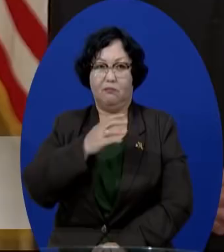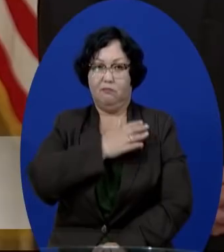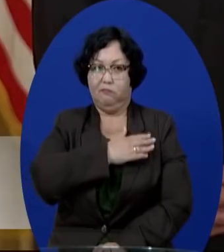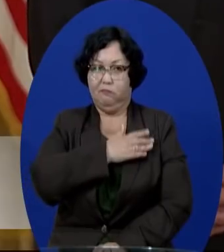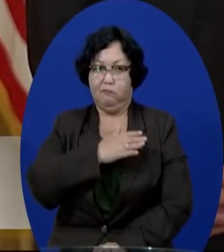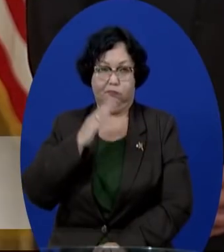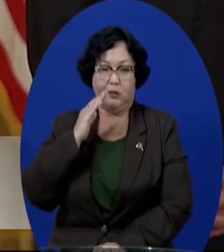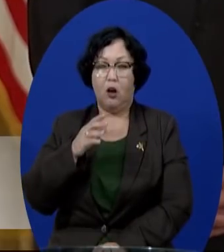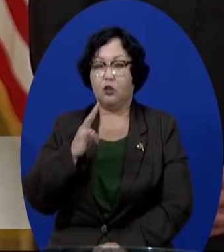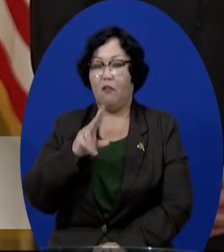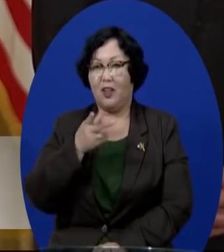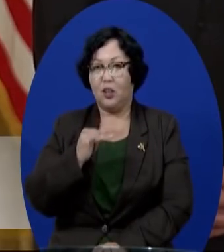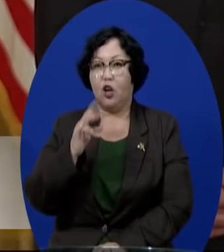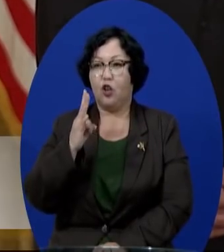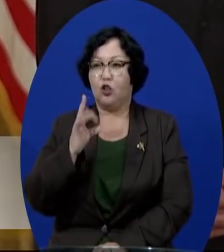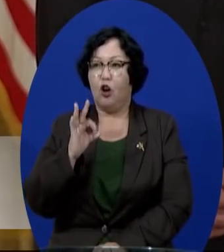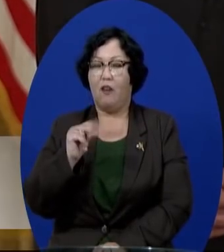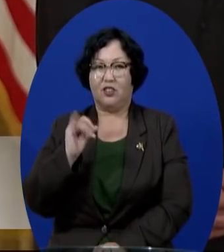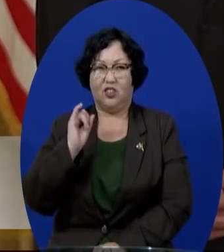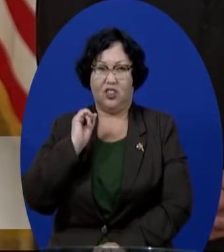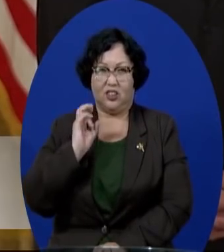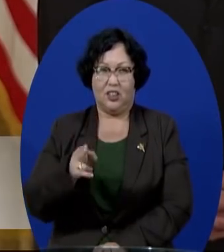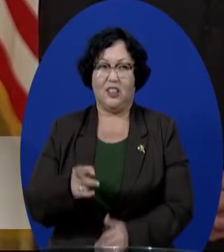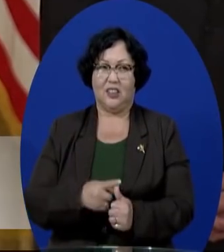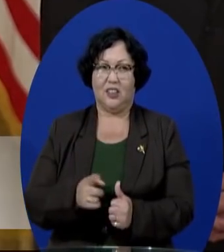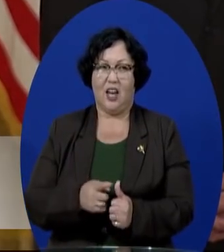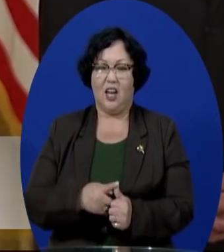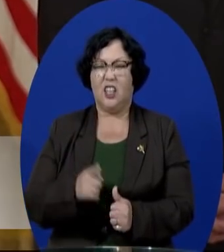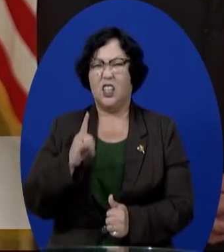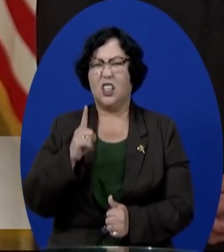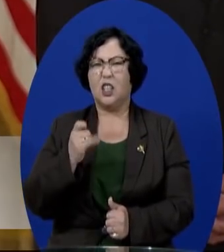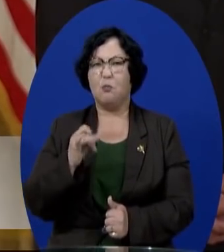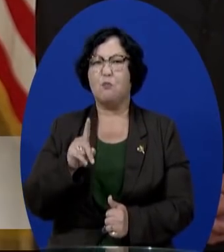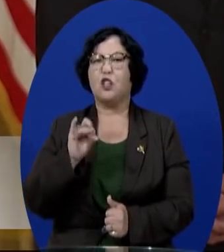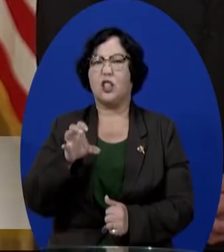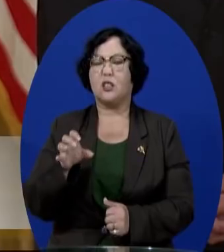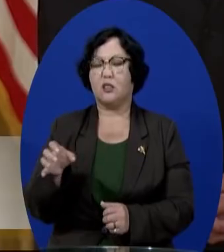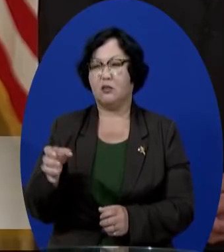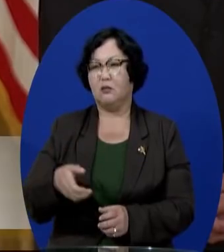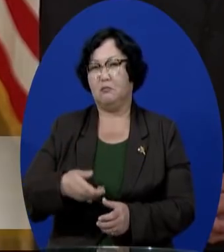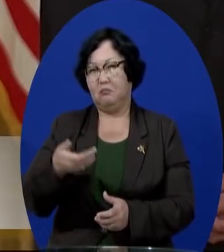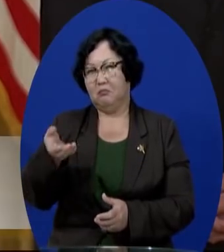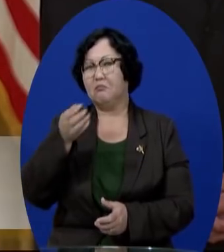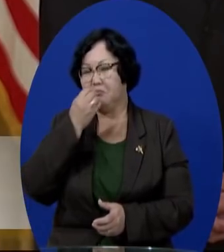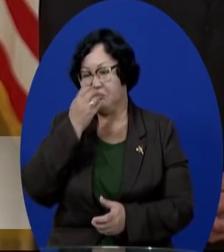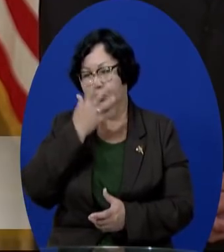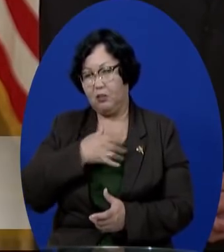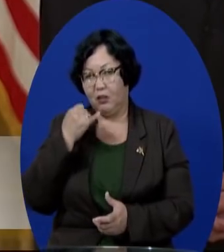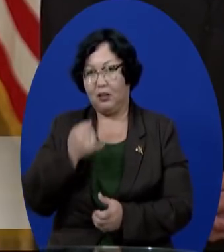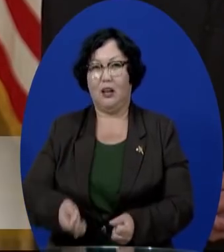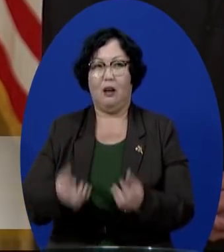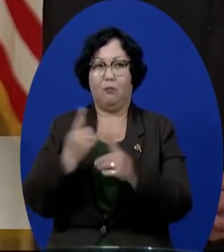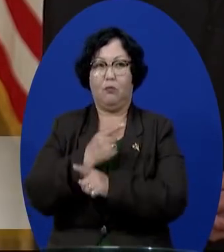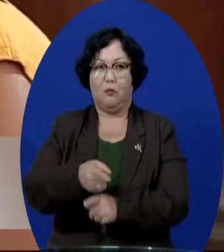20-нд Навальныг Новичок гэх сэтгцэд нөлөөлөх химийн бодисоор хордуулсан гэсэн дүгнэлт гаргасан байдаг. За Байдны засаг захиргаа